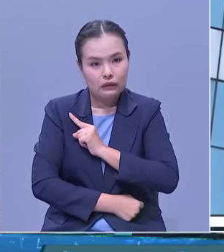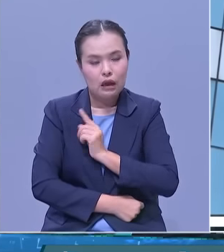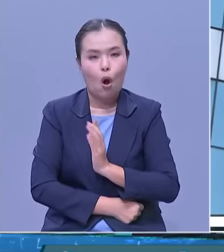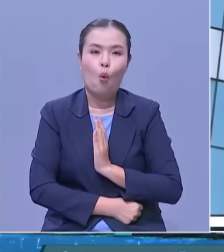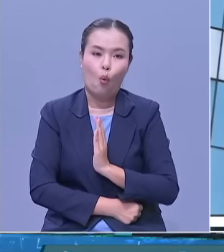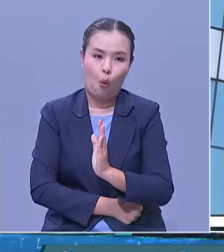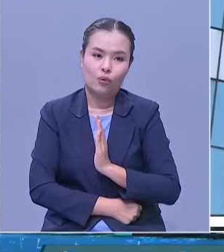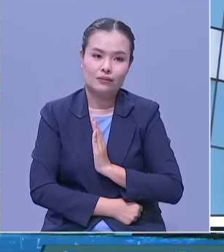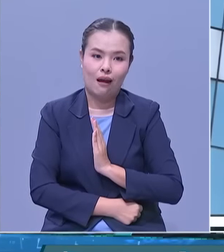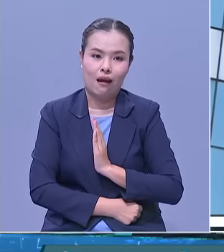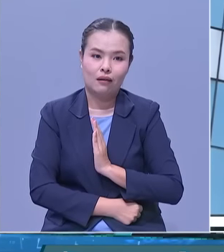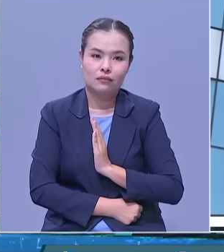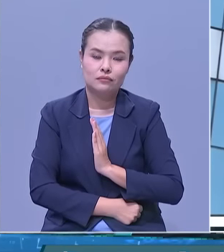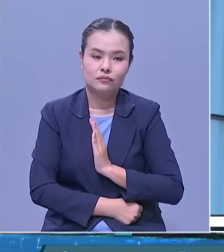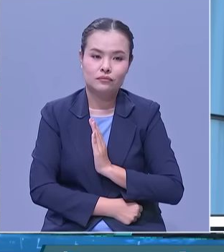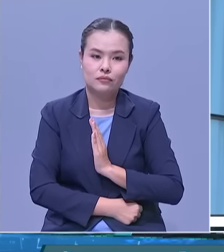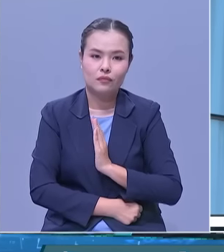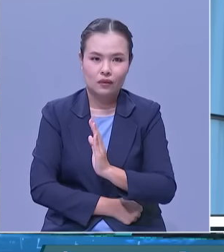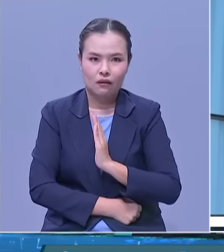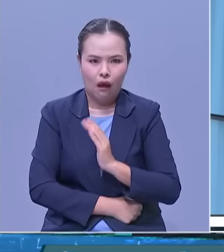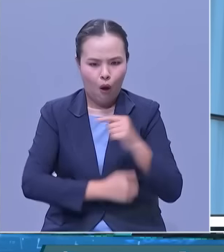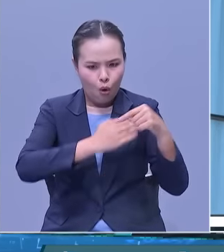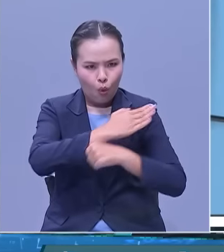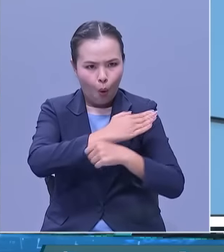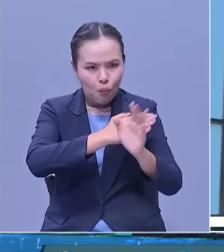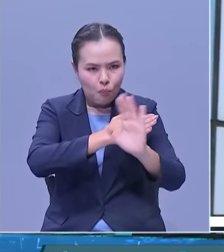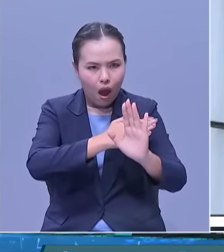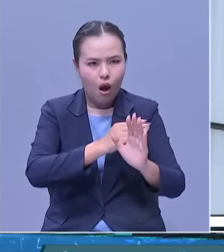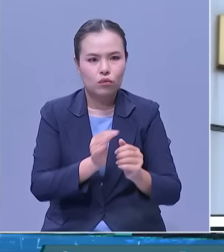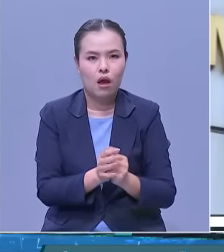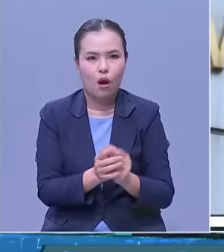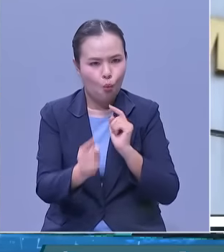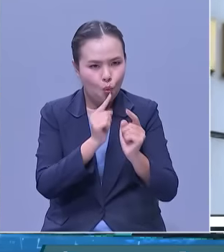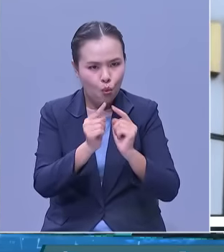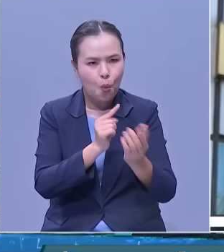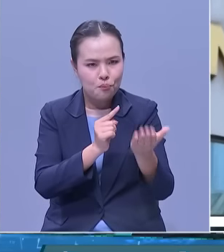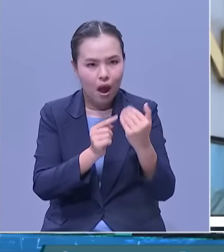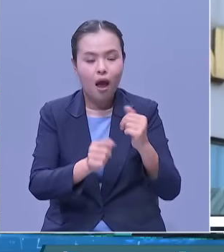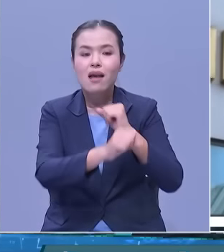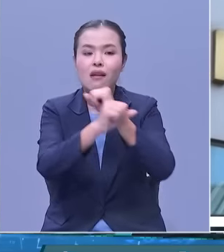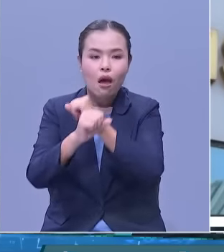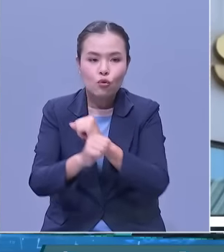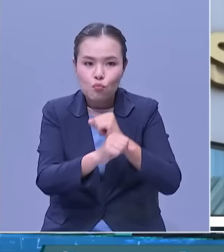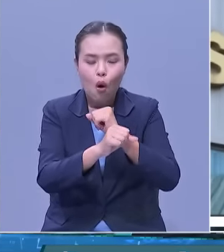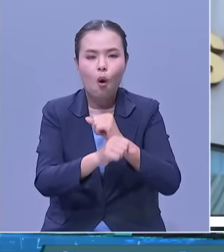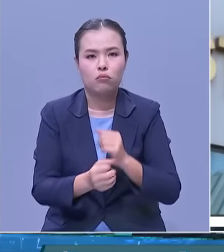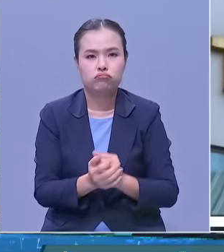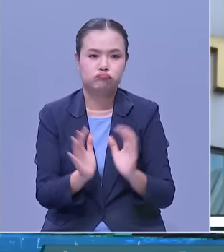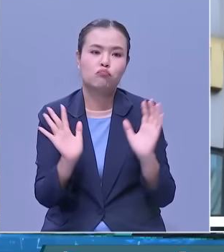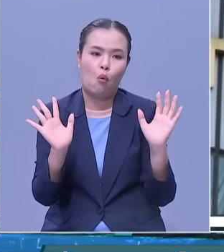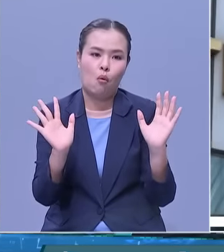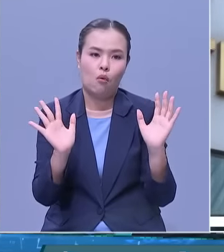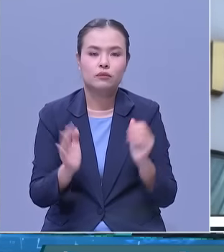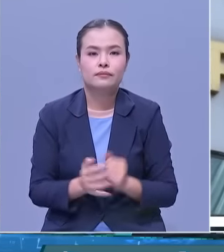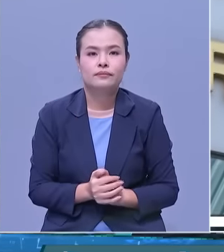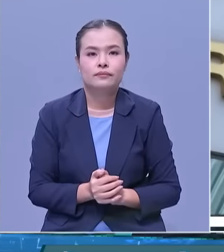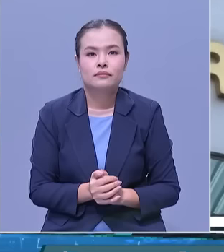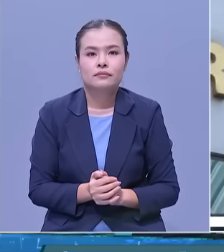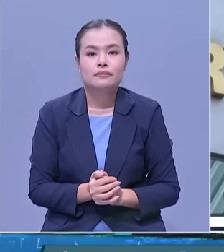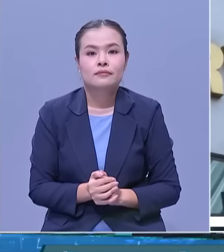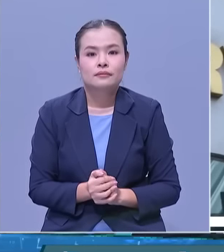างอย่างเดียวว่าเฮ้ยอย่าโกงก็นะนายจ้างลูกจ้างมาคุยกัน ก็แค่คุ้มครอง เอาแบงก์การันตีใครเขาทำแบงก์การัน